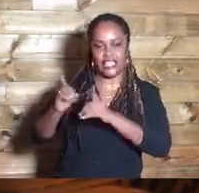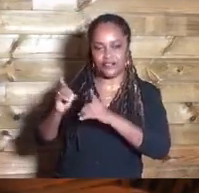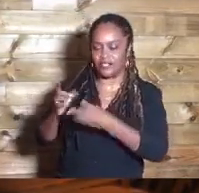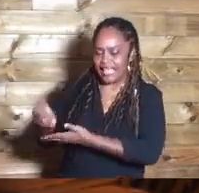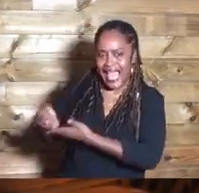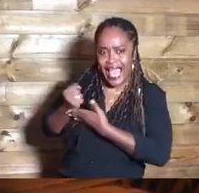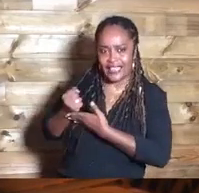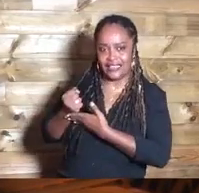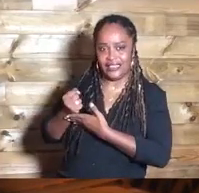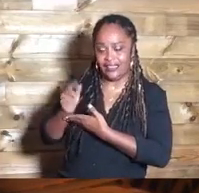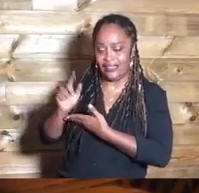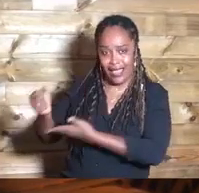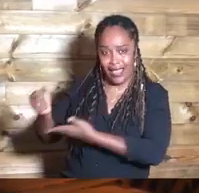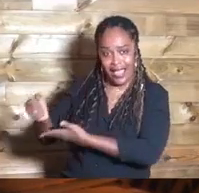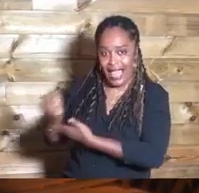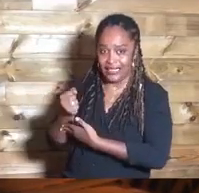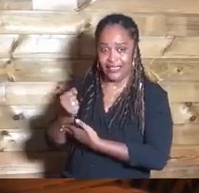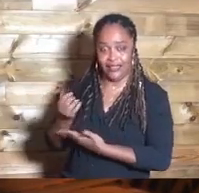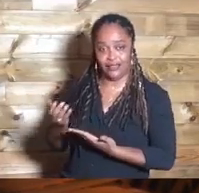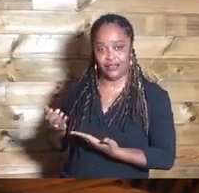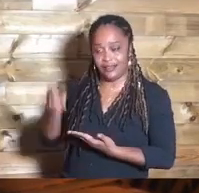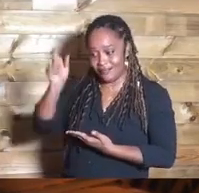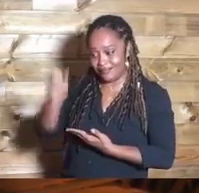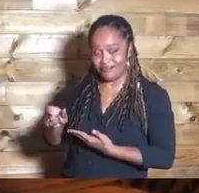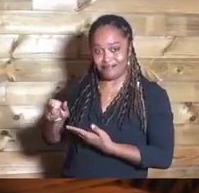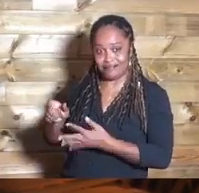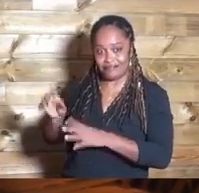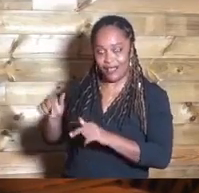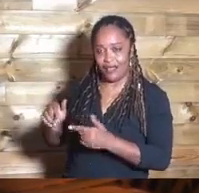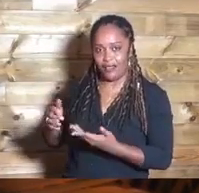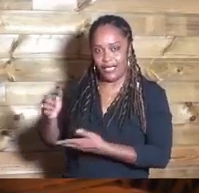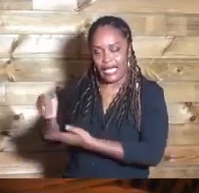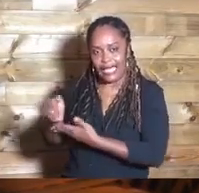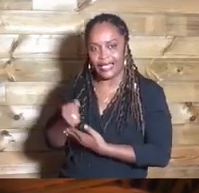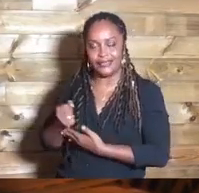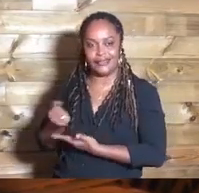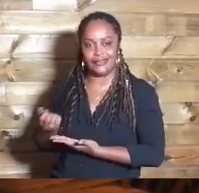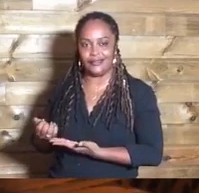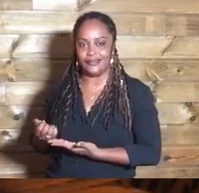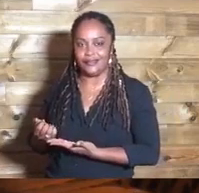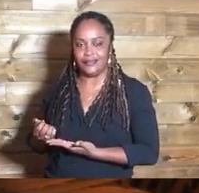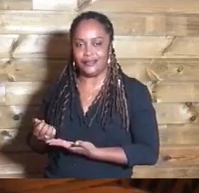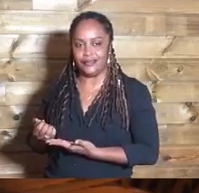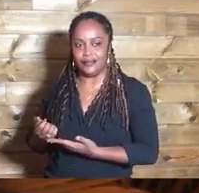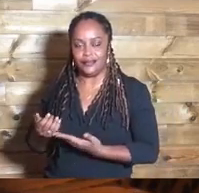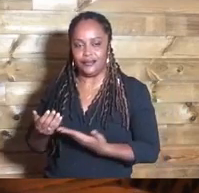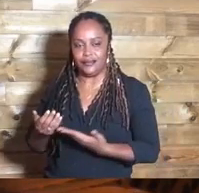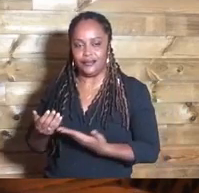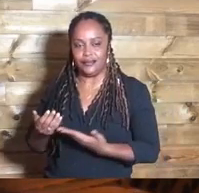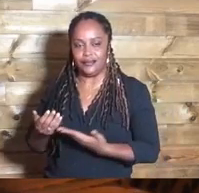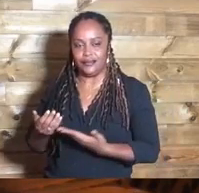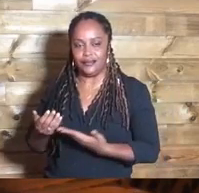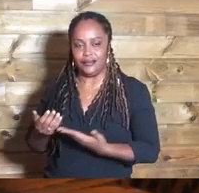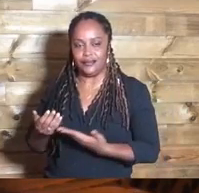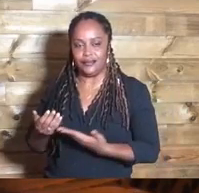tort, même si ni des mondes quasi en y tort dans un café là. Et des avocats, nous t'es bien ça, et nous trouver avocats qui étaient debout